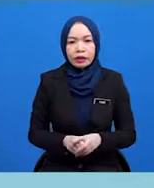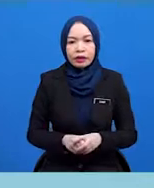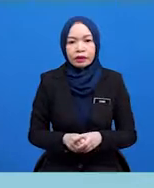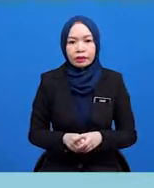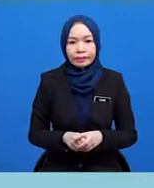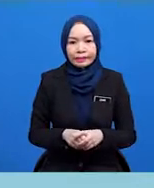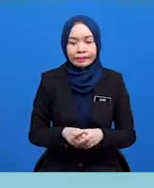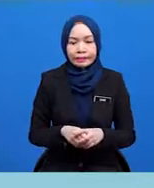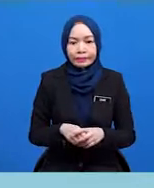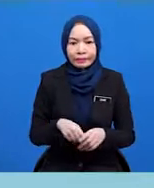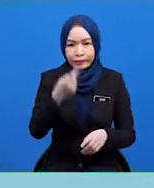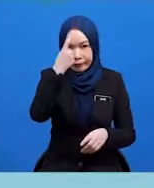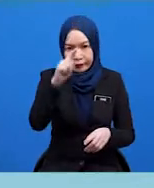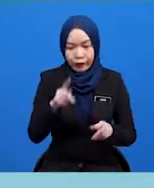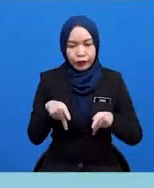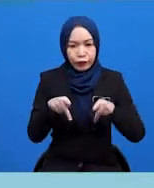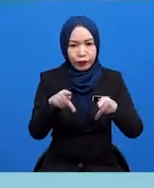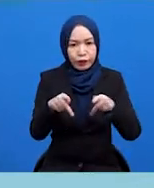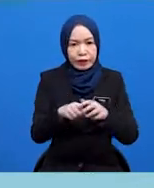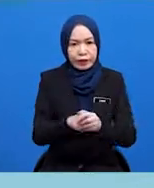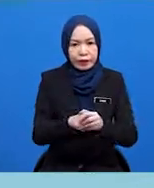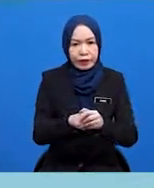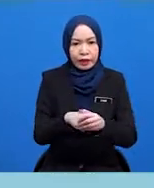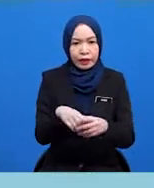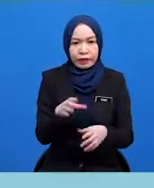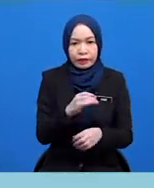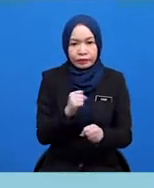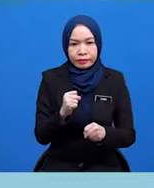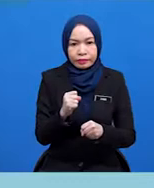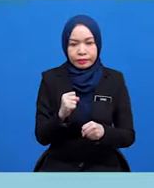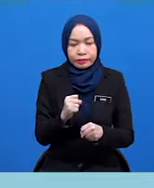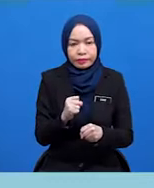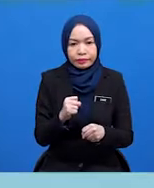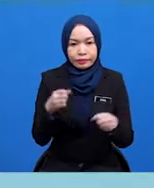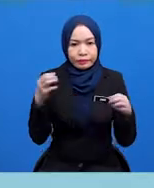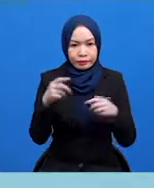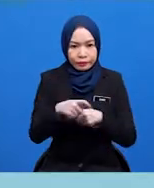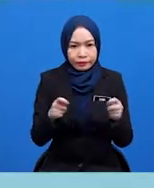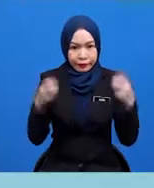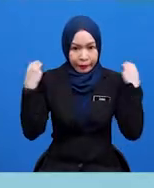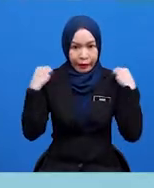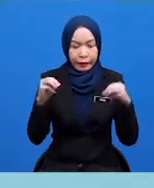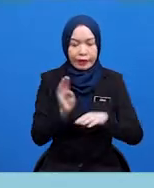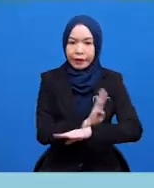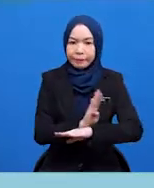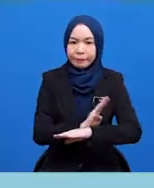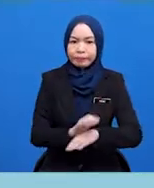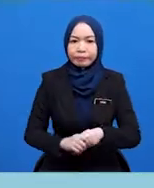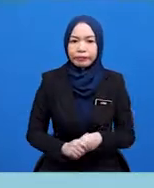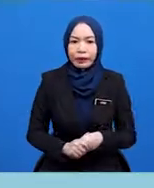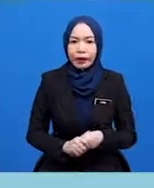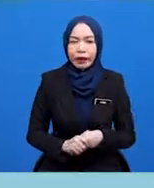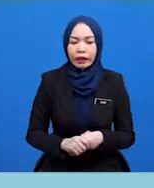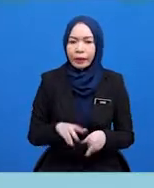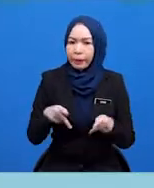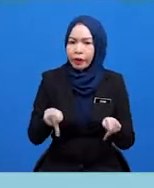kilang memproses atau ke tempat pasaran. Secara tidak langsung, peluang pekerjaan